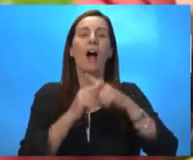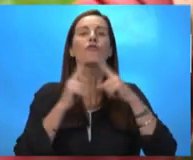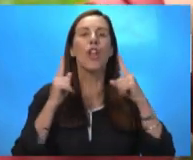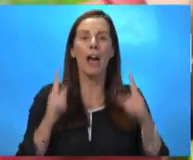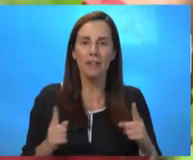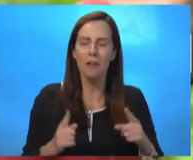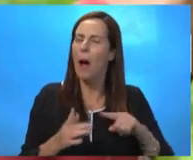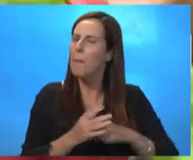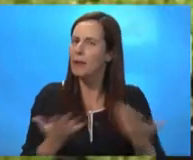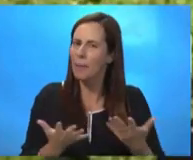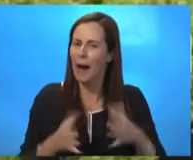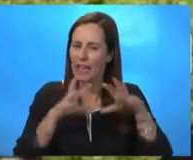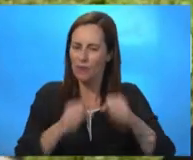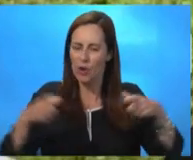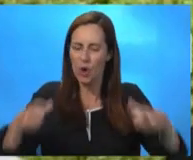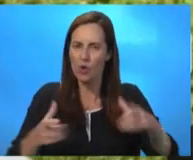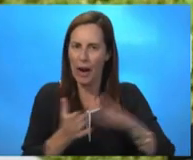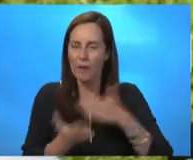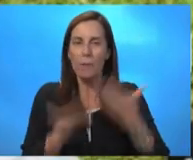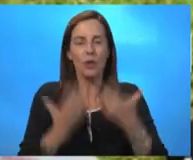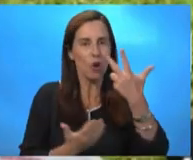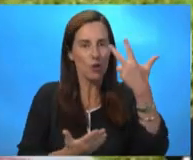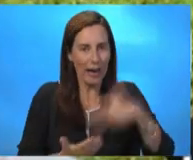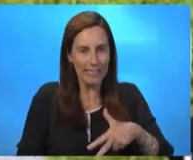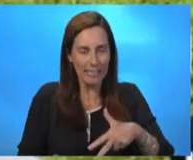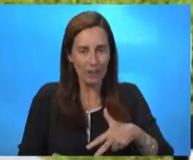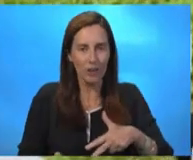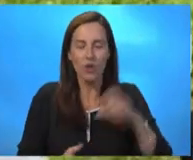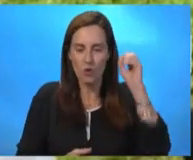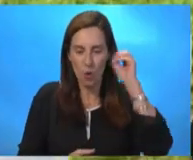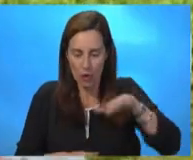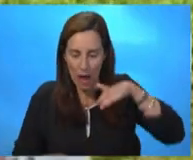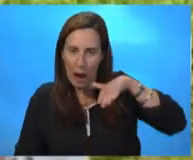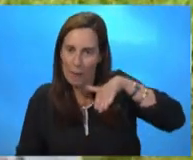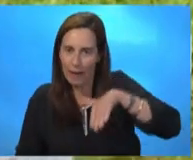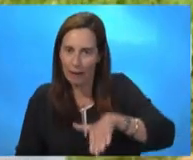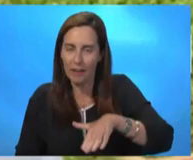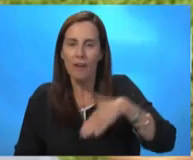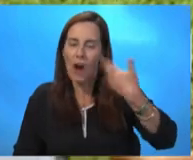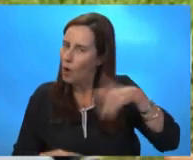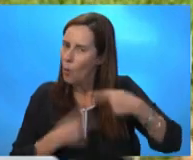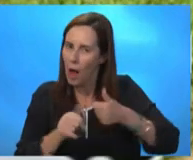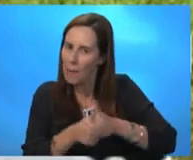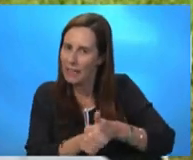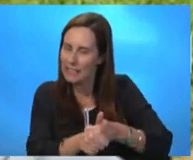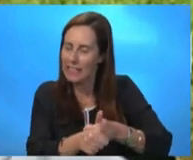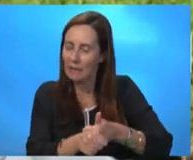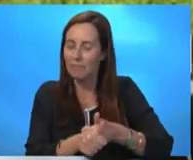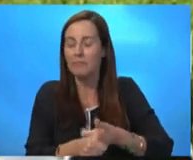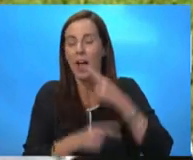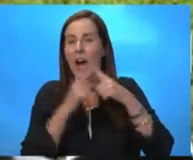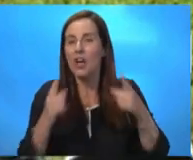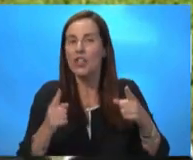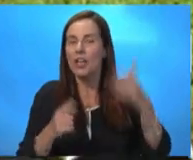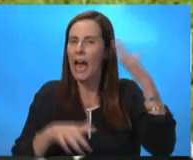המטרה שלהם היא לתפוס את גוש הגבינה במשקל 3.5 קילוגרם שהושלך במורד הגבעה ואחריו כולם רצים. השנה ירד באזור